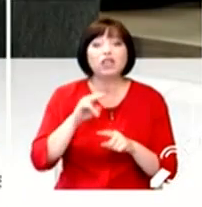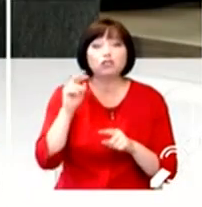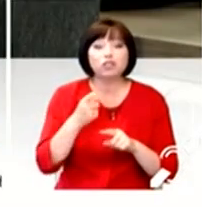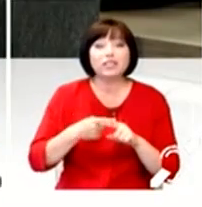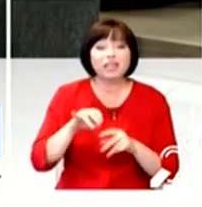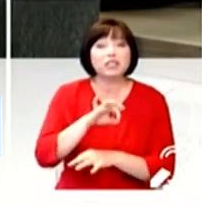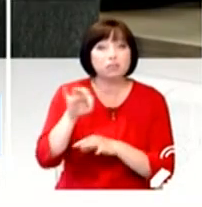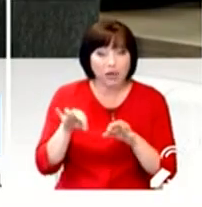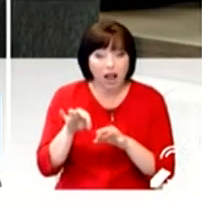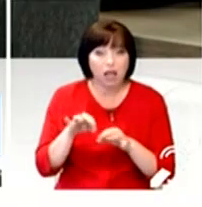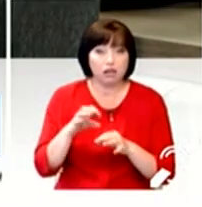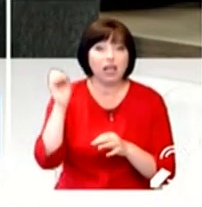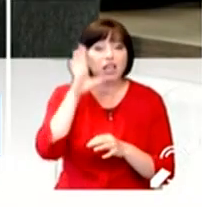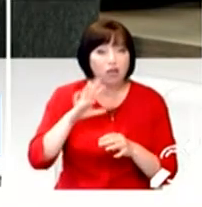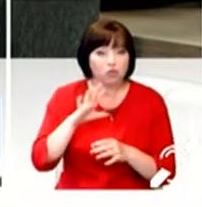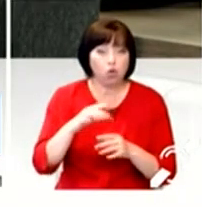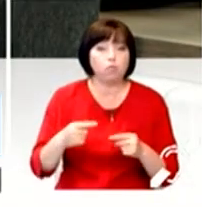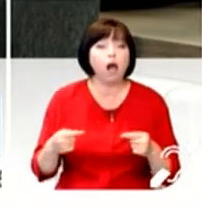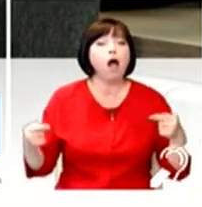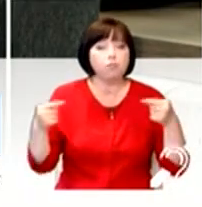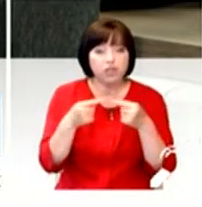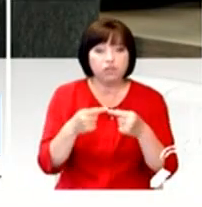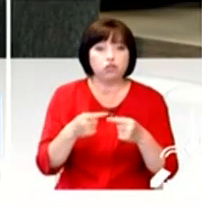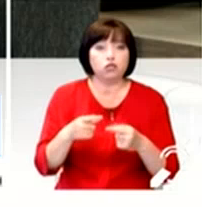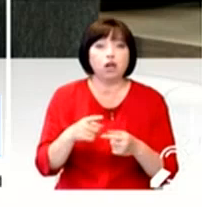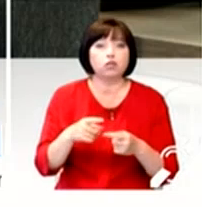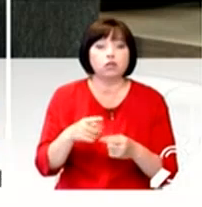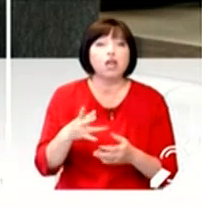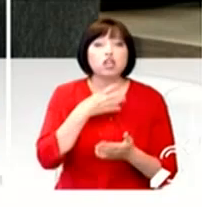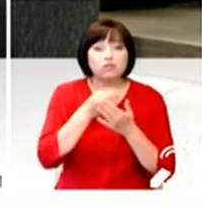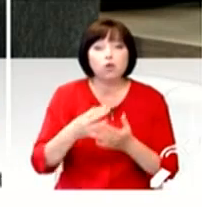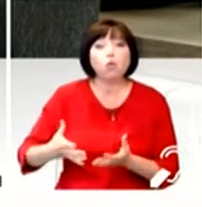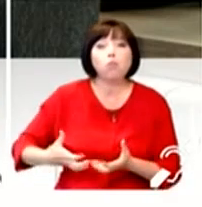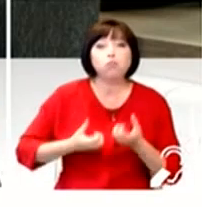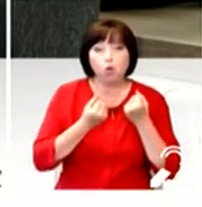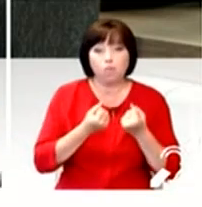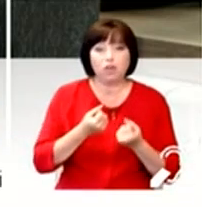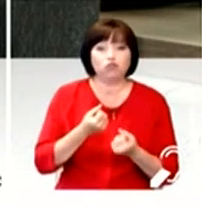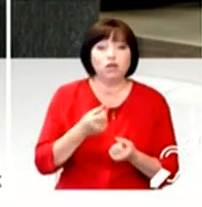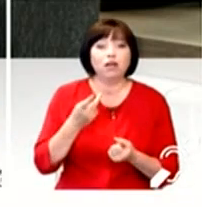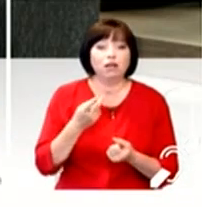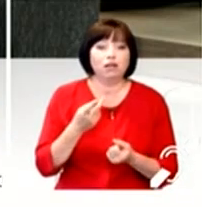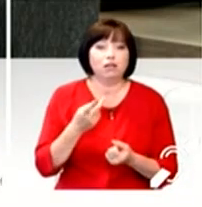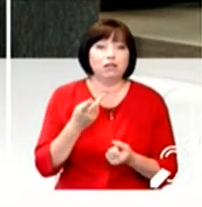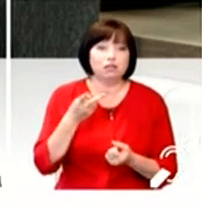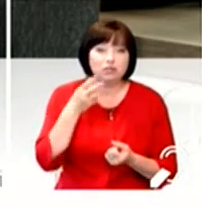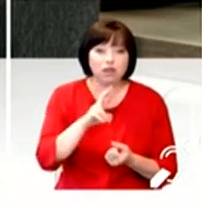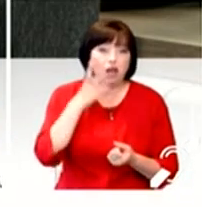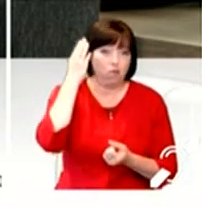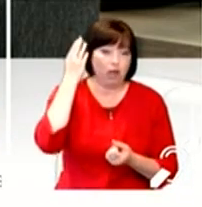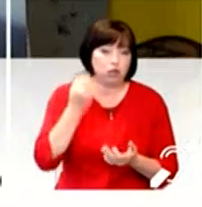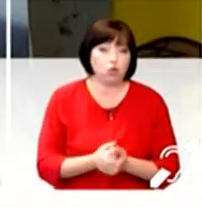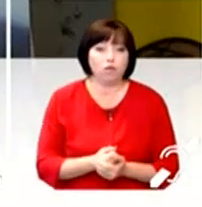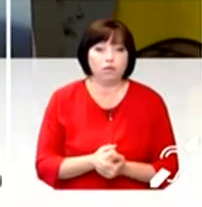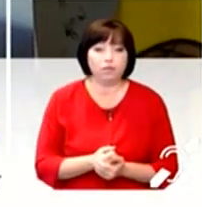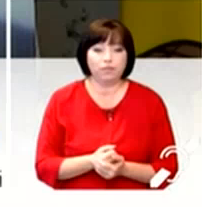Europeană confirmă suportul pe care îl orientează spre fortificarea instituțiilor publice din Republica